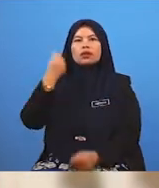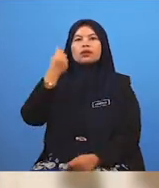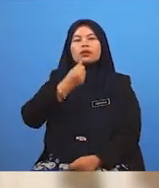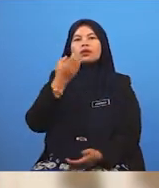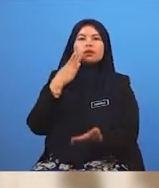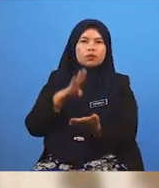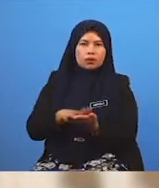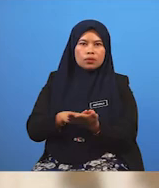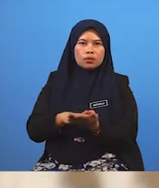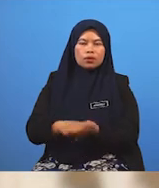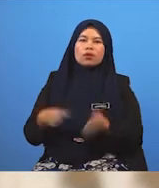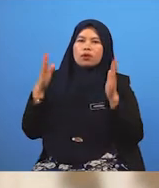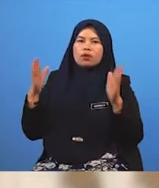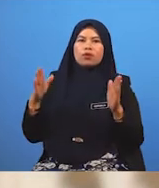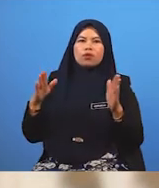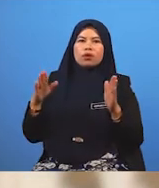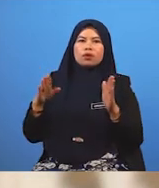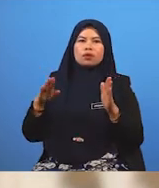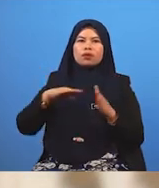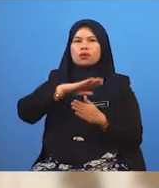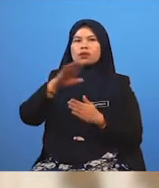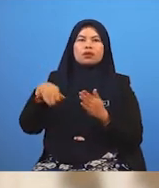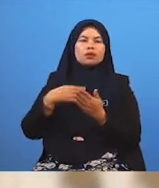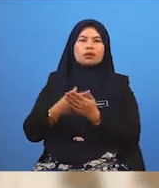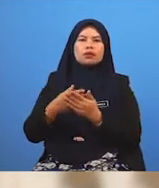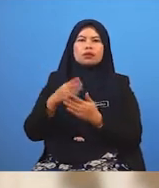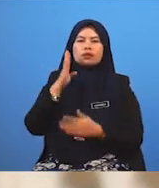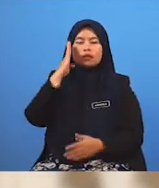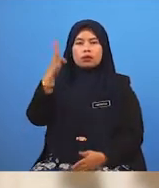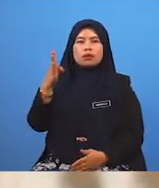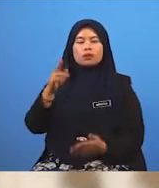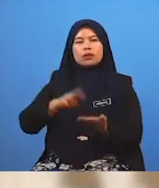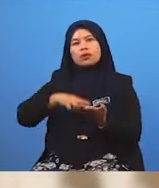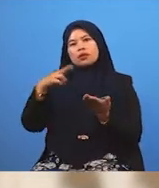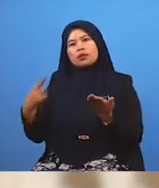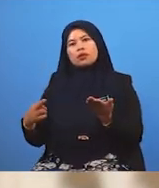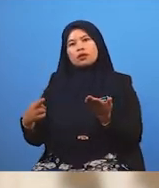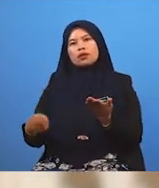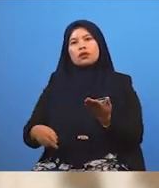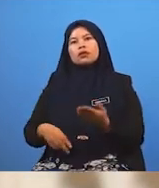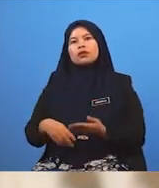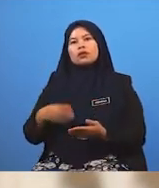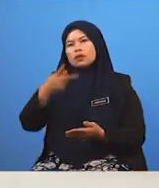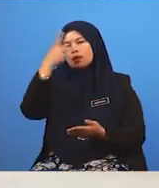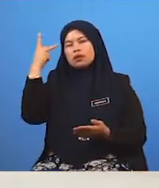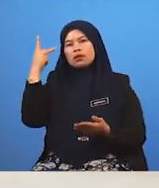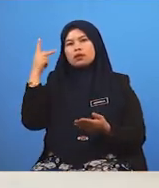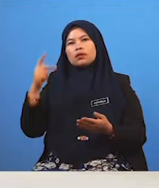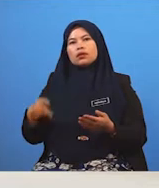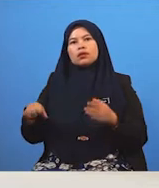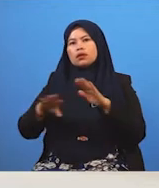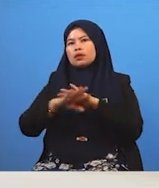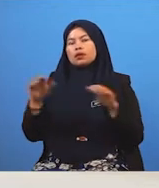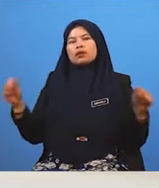sekeliling kita akan memandang rendah pada diri kita kerana kita tidak mengamalkan apa yang dipelajari.